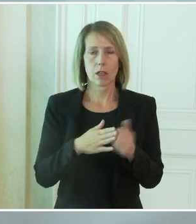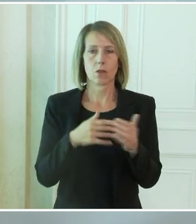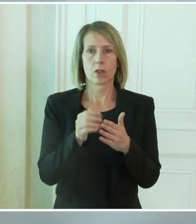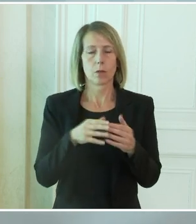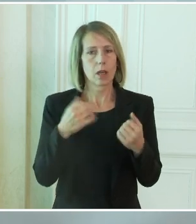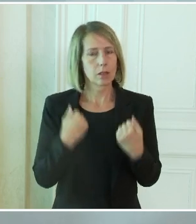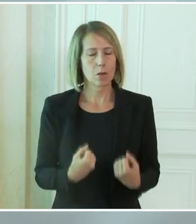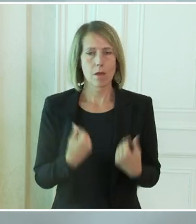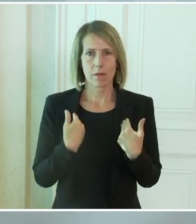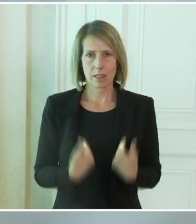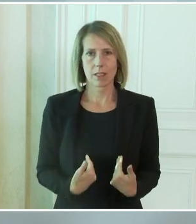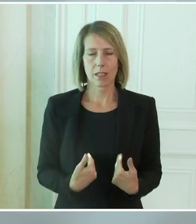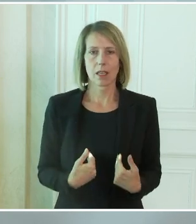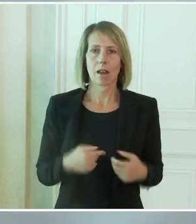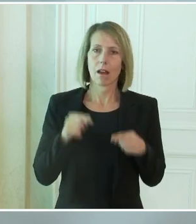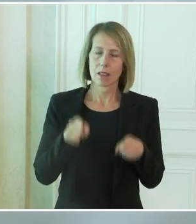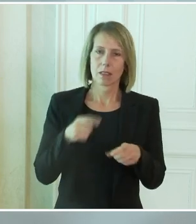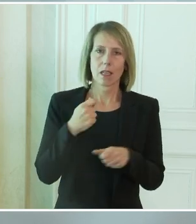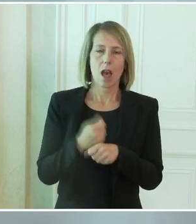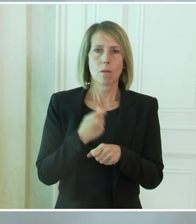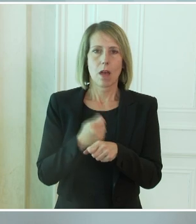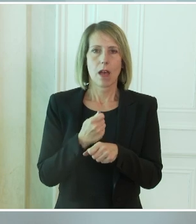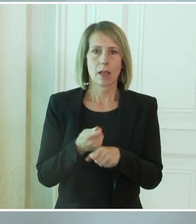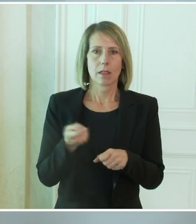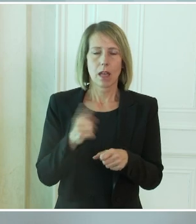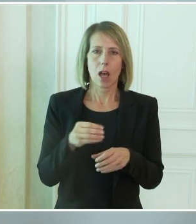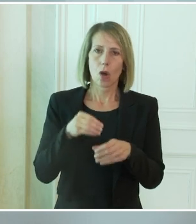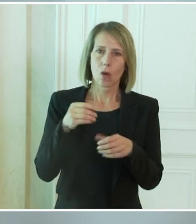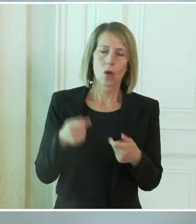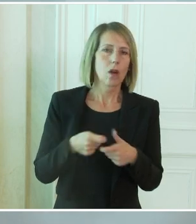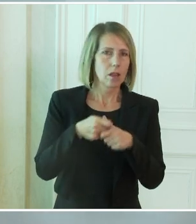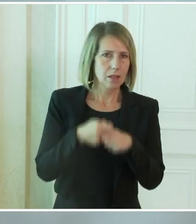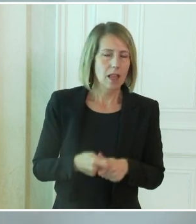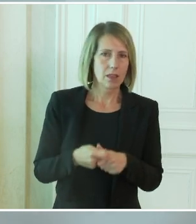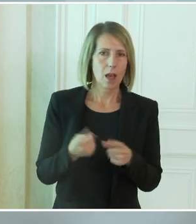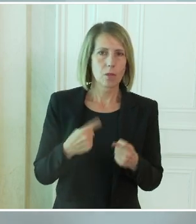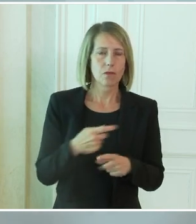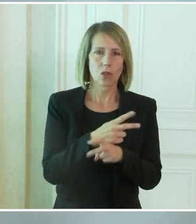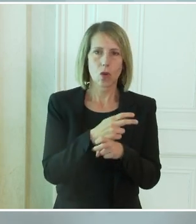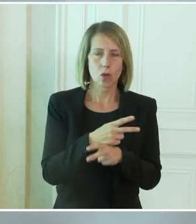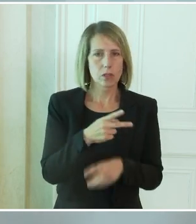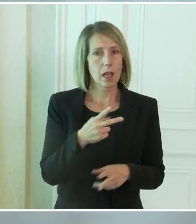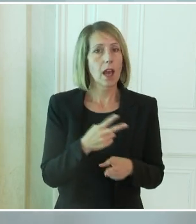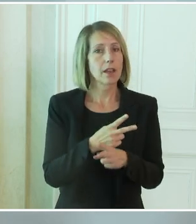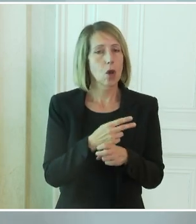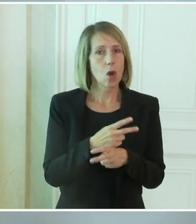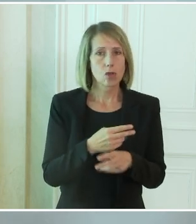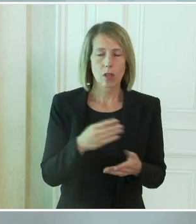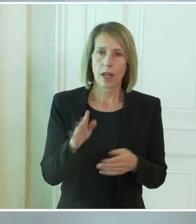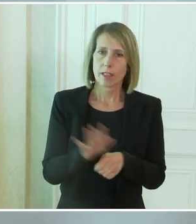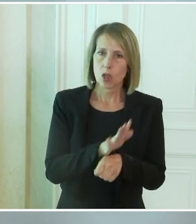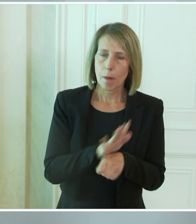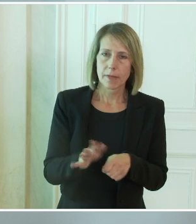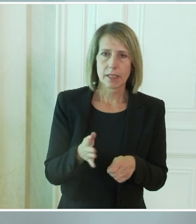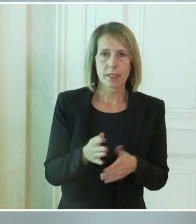bin sicher, dass diese Arbeit und auch unter Teilnahme Österreichs, des österreichischen Business,